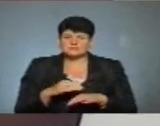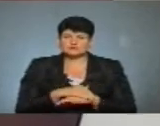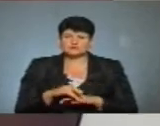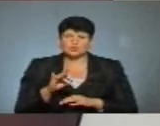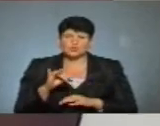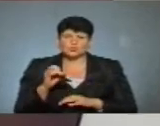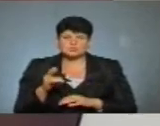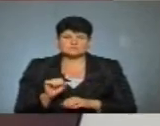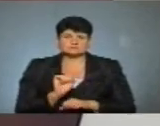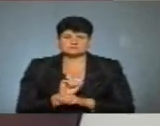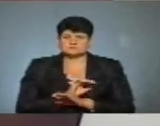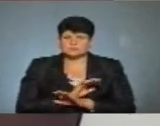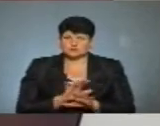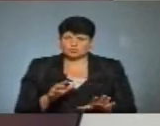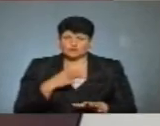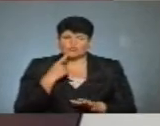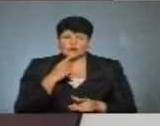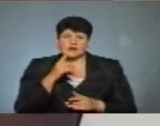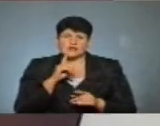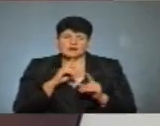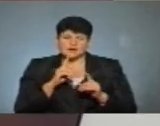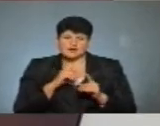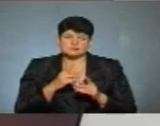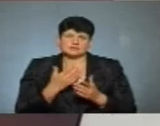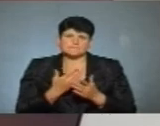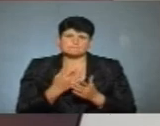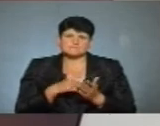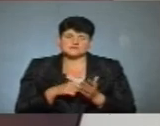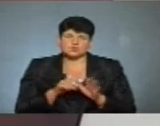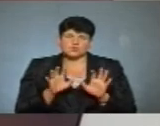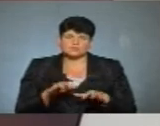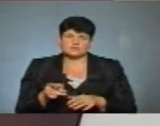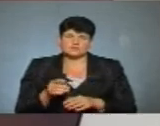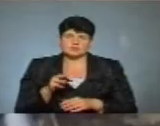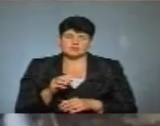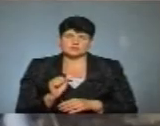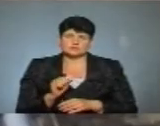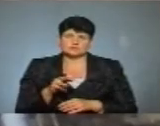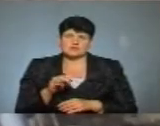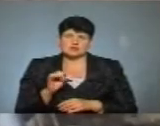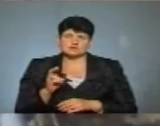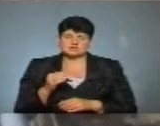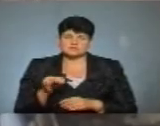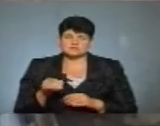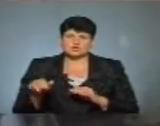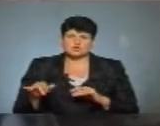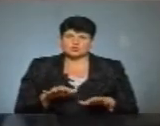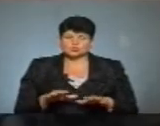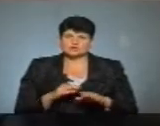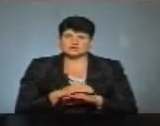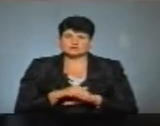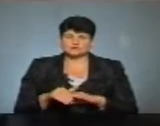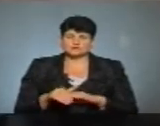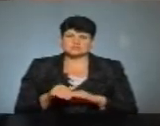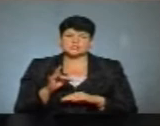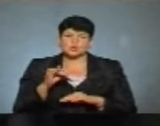не перекривали, каже радник міського голови Тернополя Антон Марчевський. Рух на вулиці Руській, на щастя, не